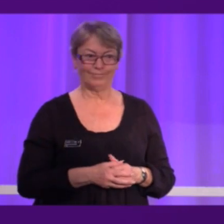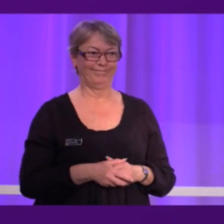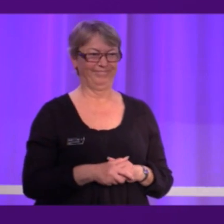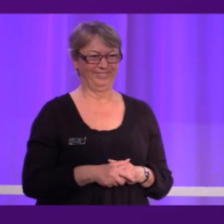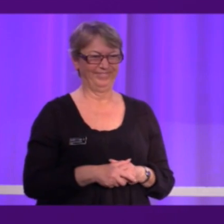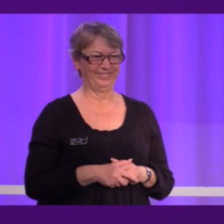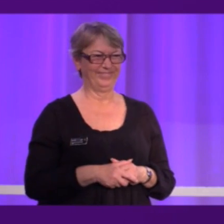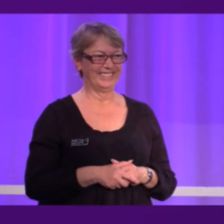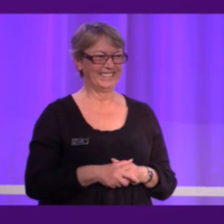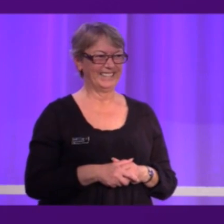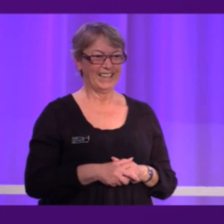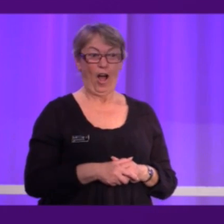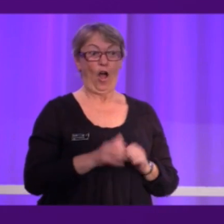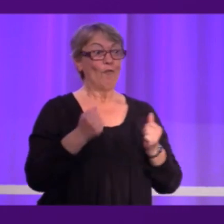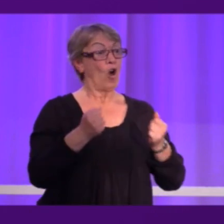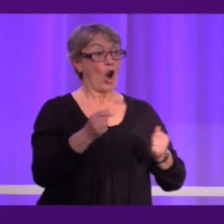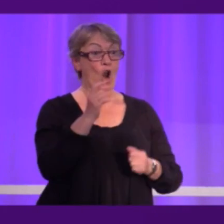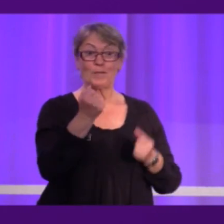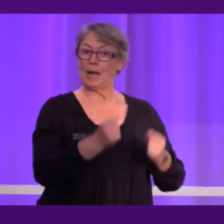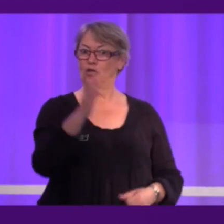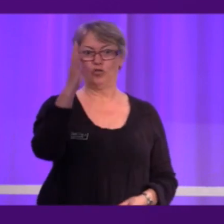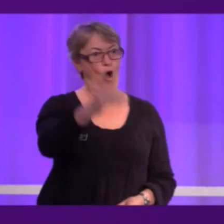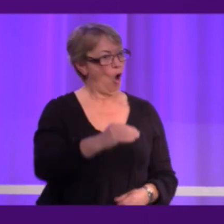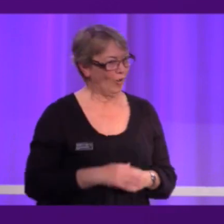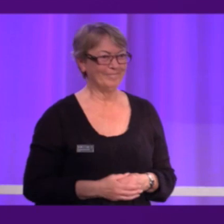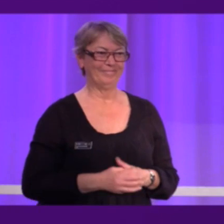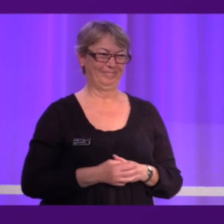Ja, för alla oss bilar.